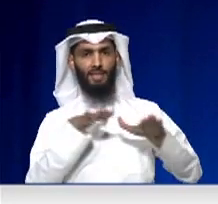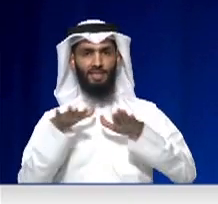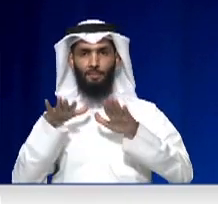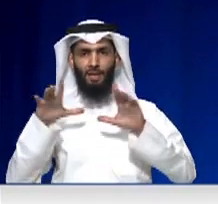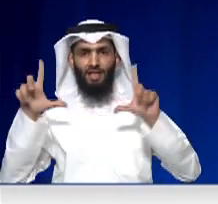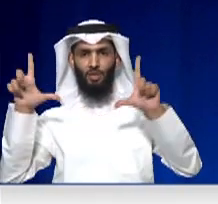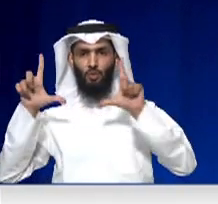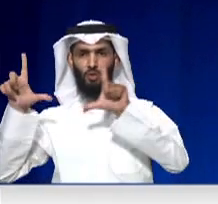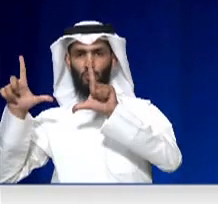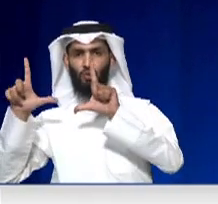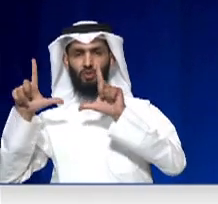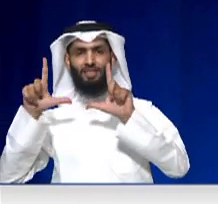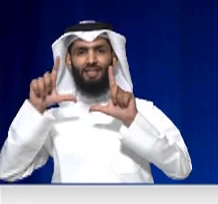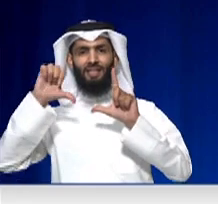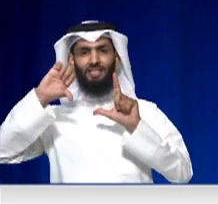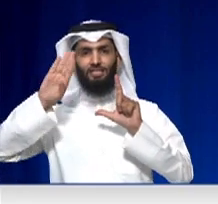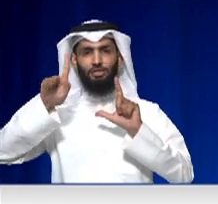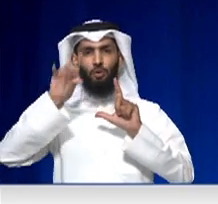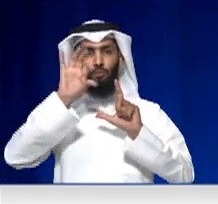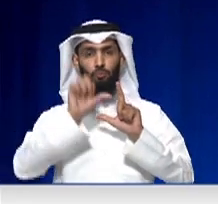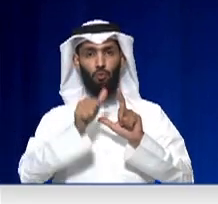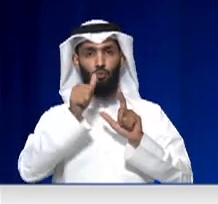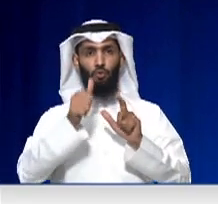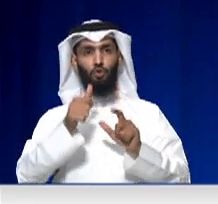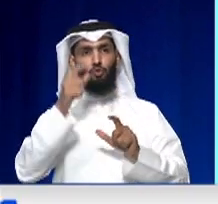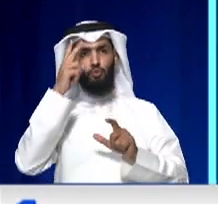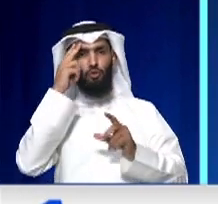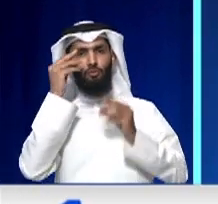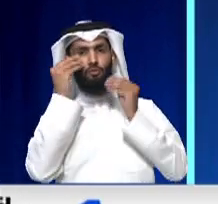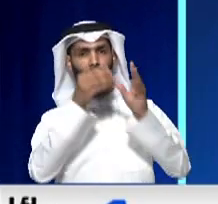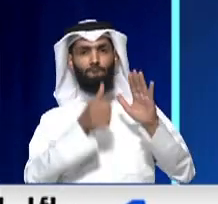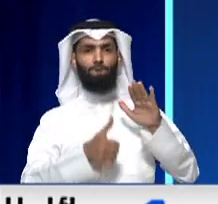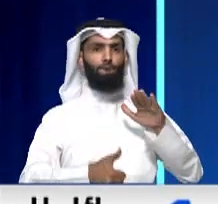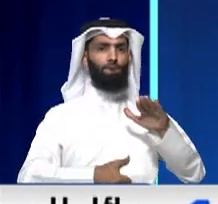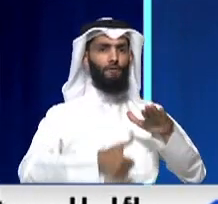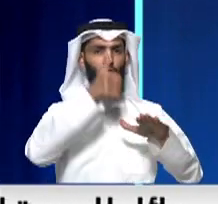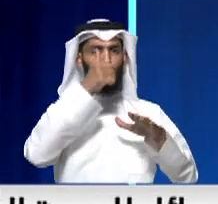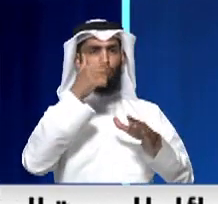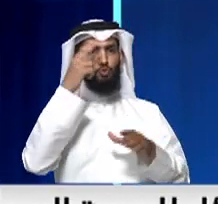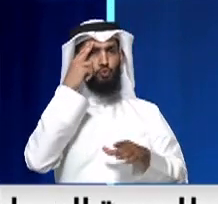عن استضافه العاصمه السعوديه المعرض الدولي اكسبو